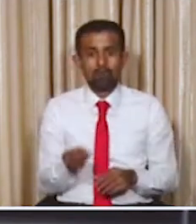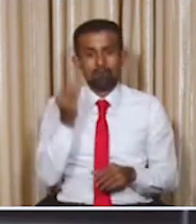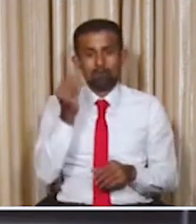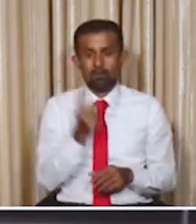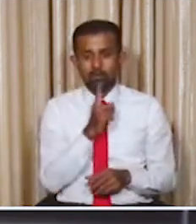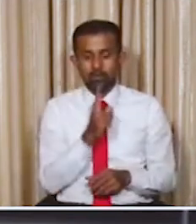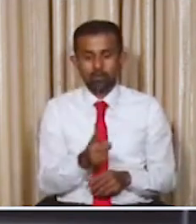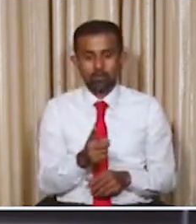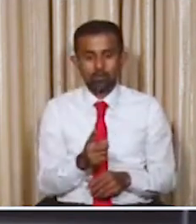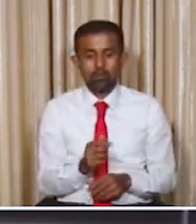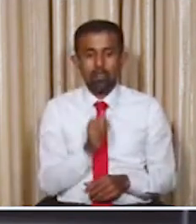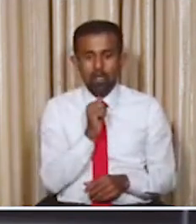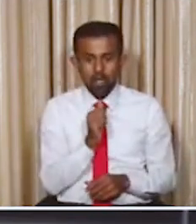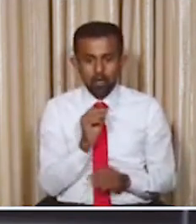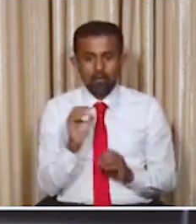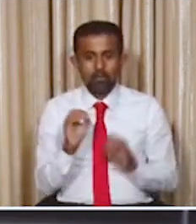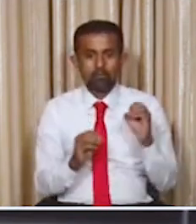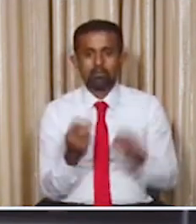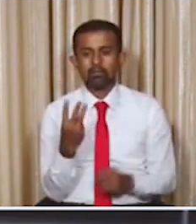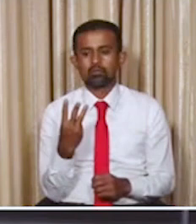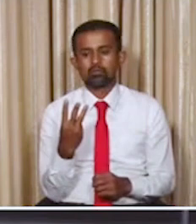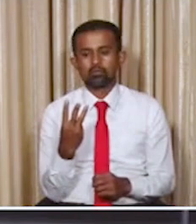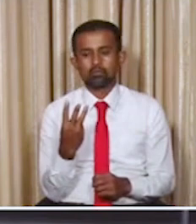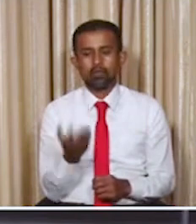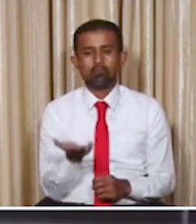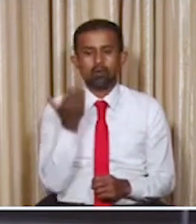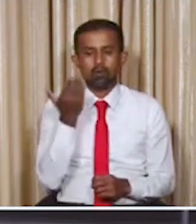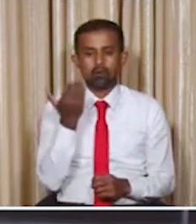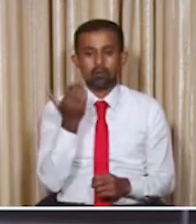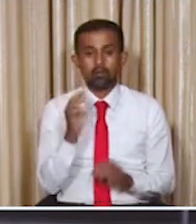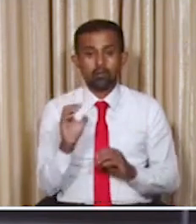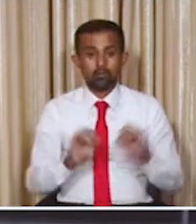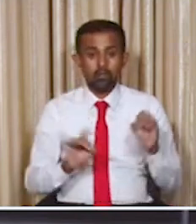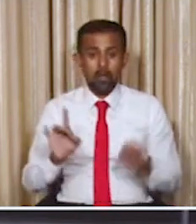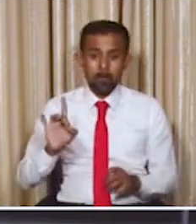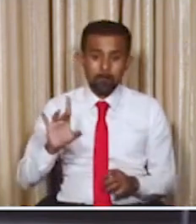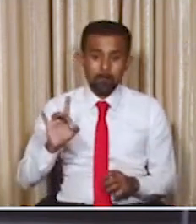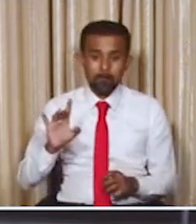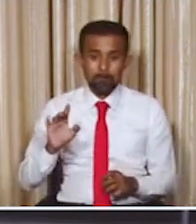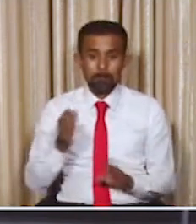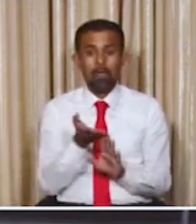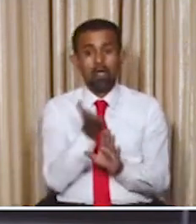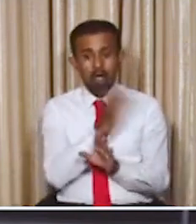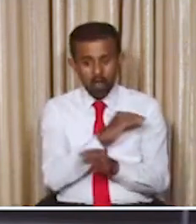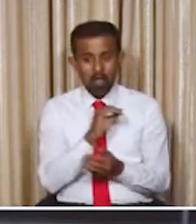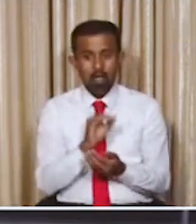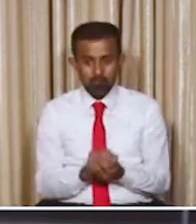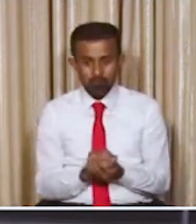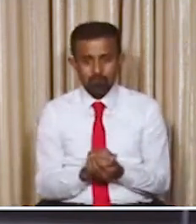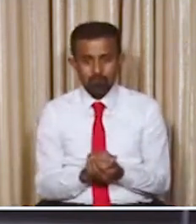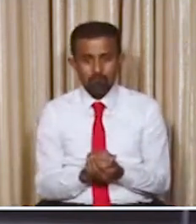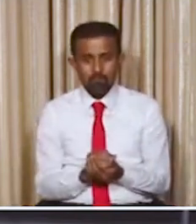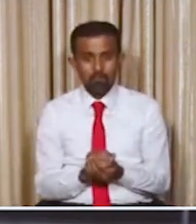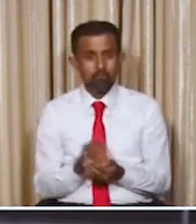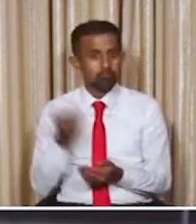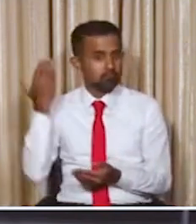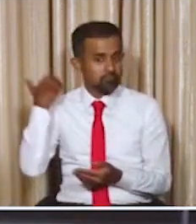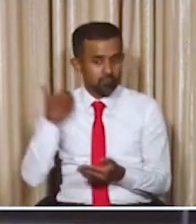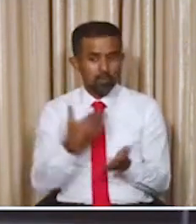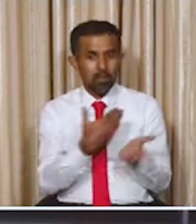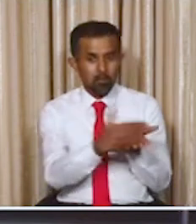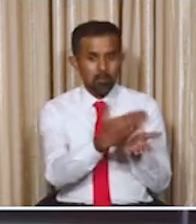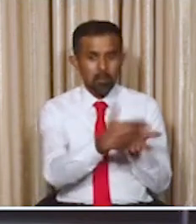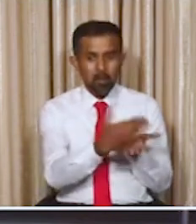කියලා. හැබැයි ඇත්තටම 103කින් තමයි වැඩි වෙලා තියෙන්නේ. මොකද 115ක බද්දක් තිබුණා. Meka mechchara kaalayak